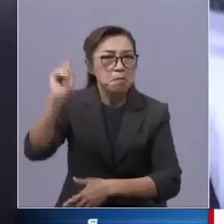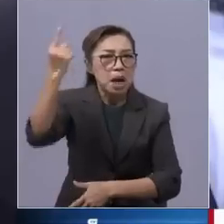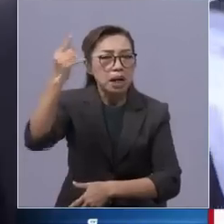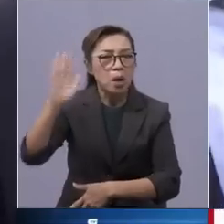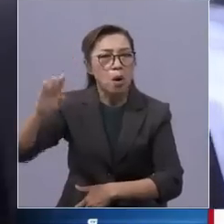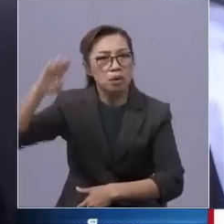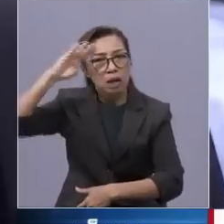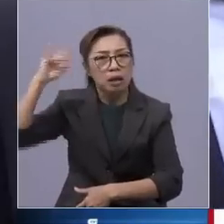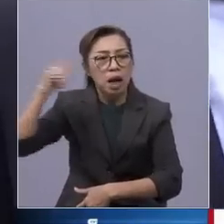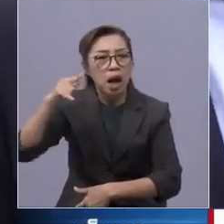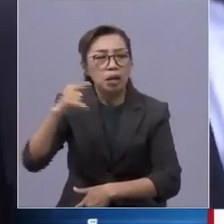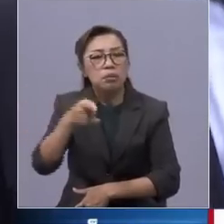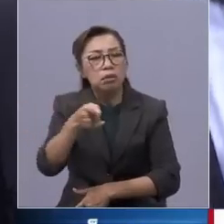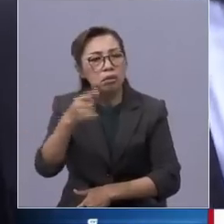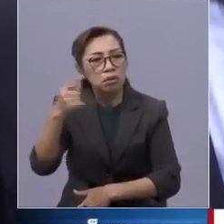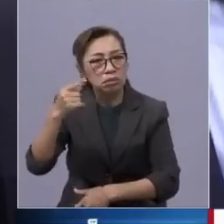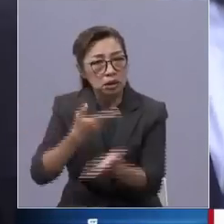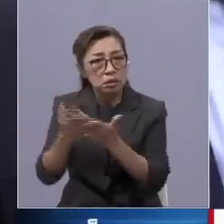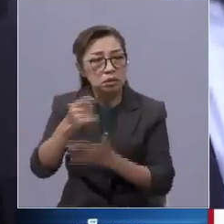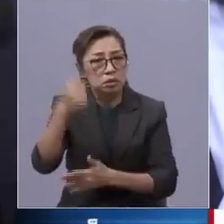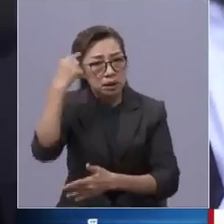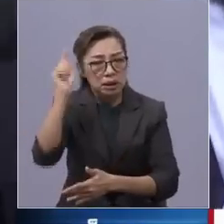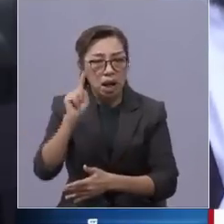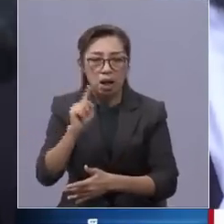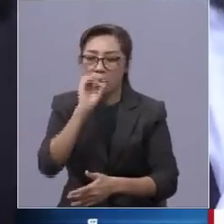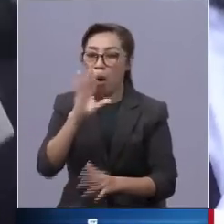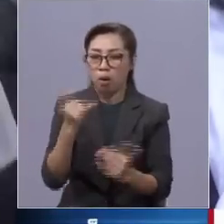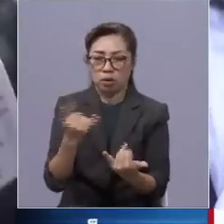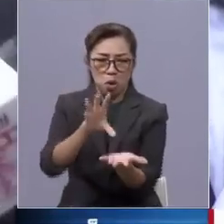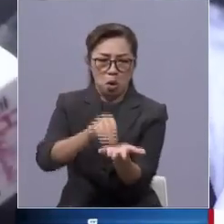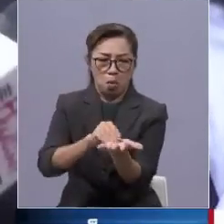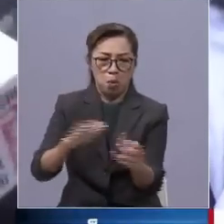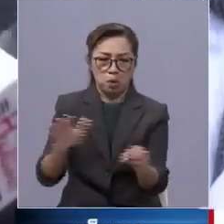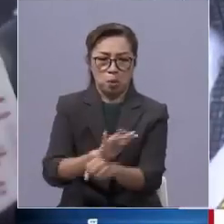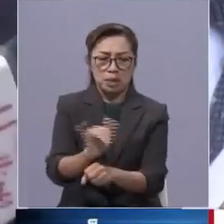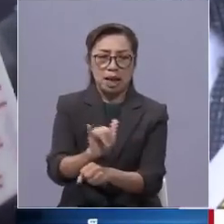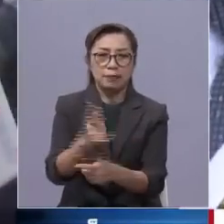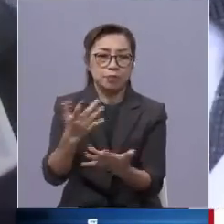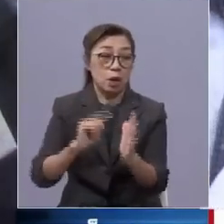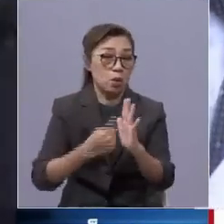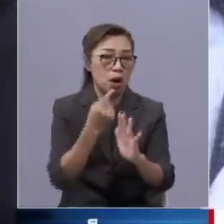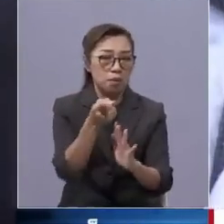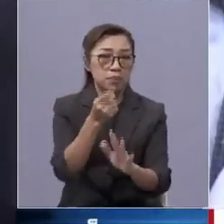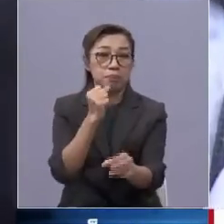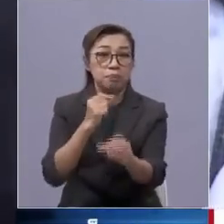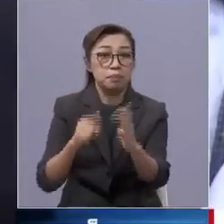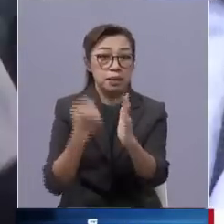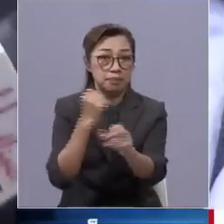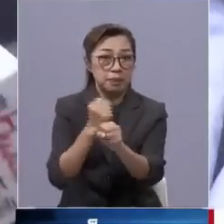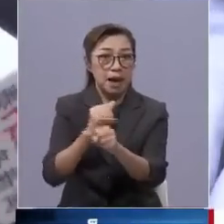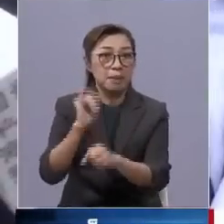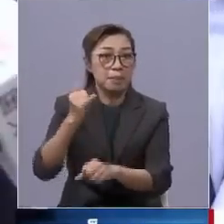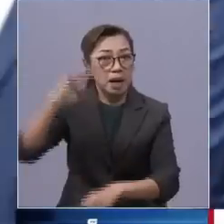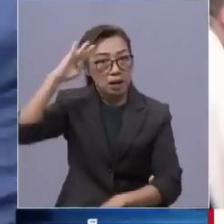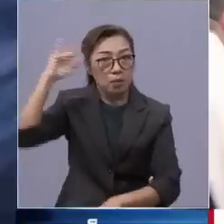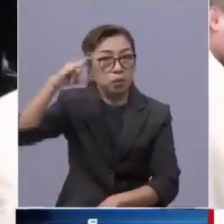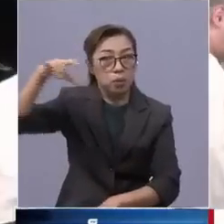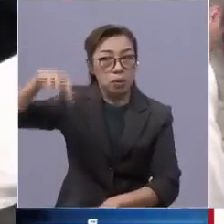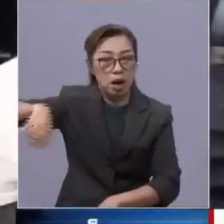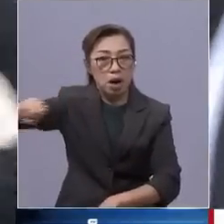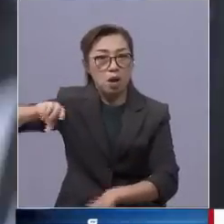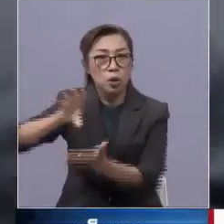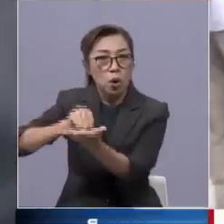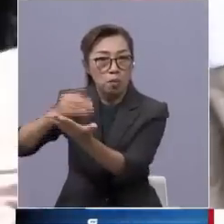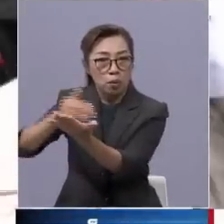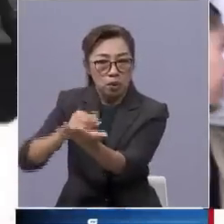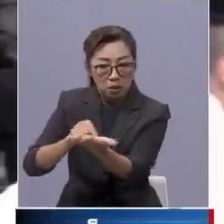ตอนนี้ยังไม่ได้มีข้อมูลพอแต่คิดว่าในวันที่เข้าไปทำงานทางกองทัพอากาศจะนำข้อมูลมานำเสนอและอธิบายจากนั้นจะเข้า